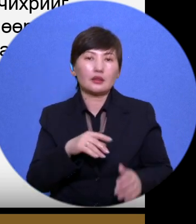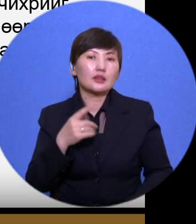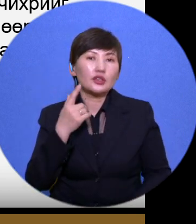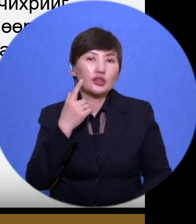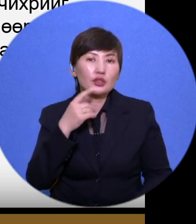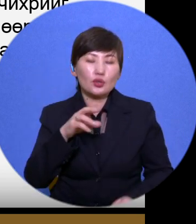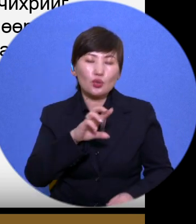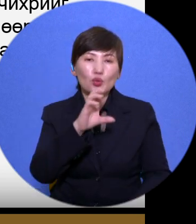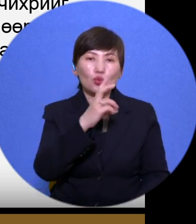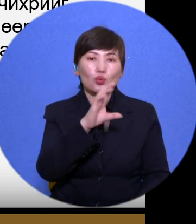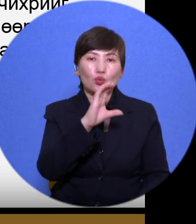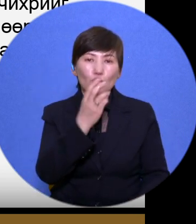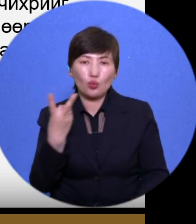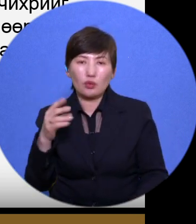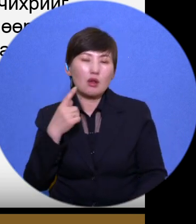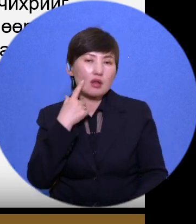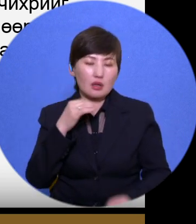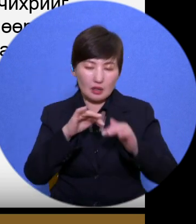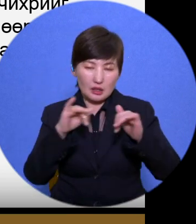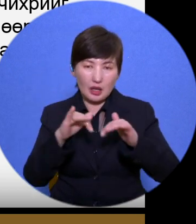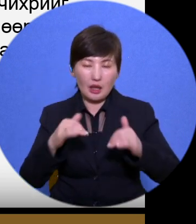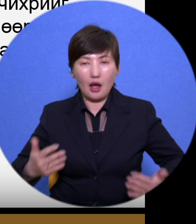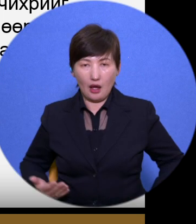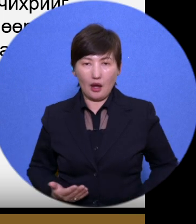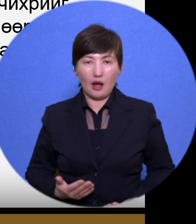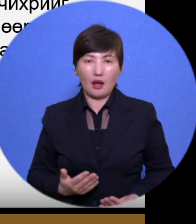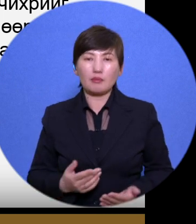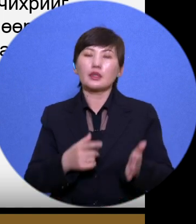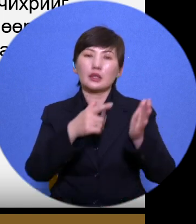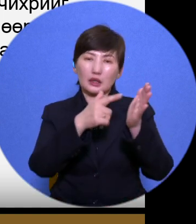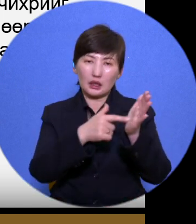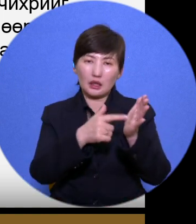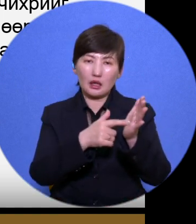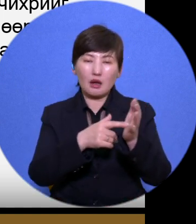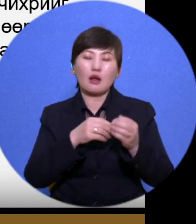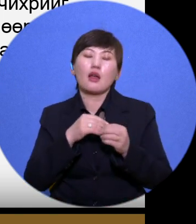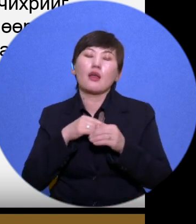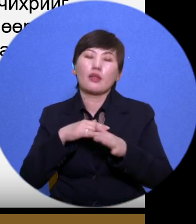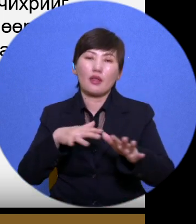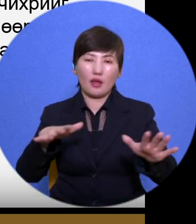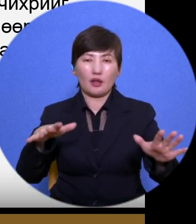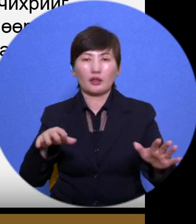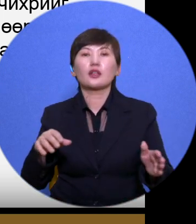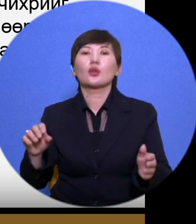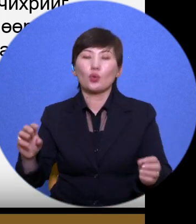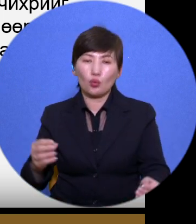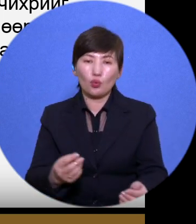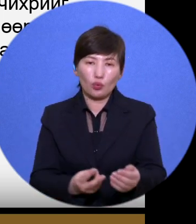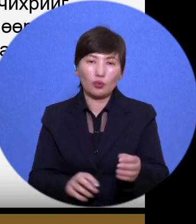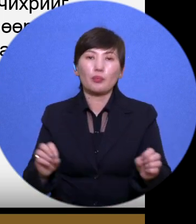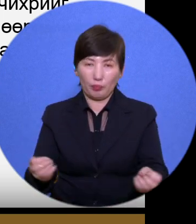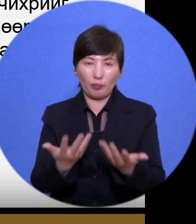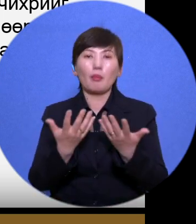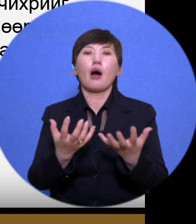бие махбодыг өөрийн амьдралын үйл ажиллагаанд, тий, амьдралын үйл ажиллагаанд шаарддаг энергийг бий болгодог ийм чухал ач холбогдолтой нэн юм